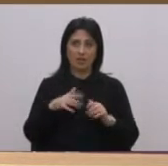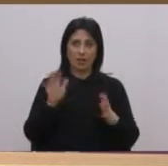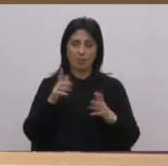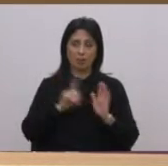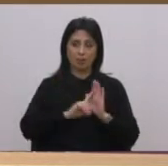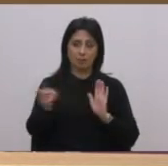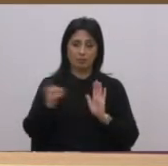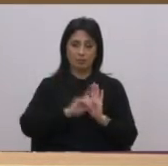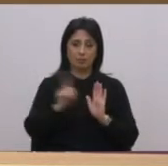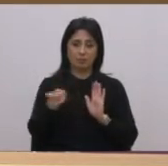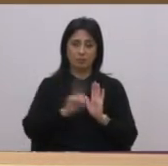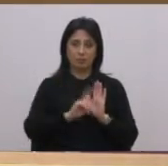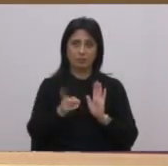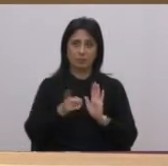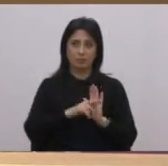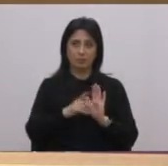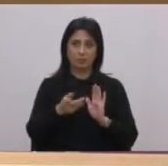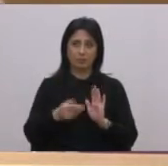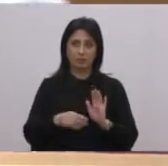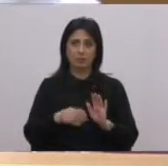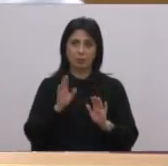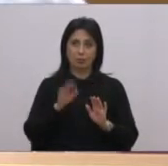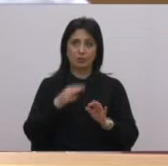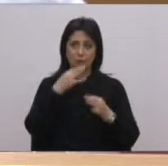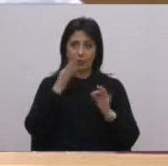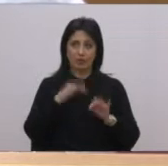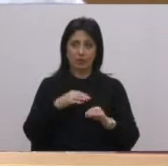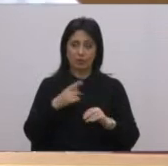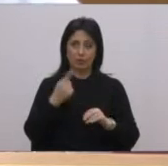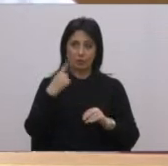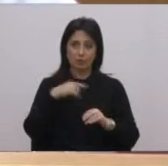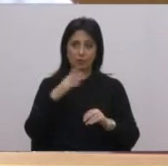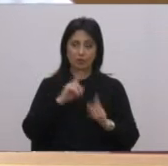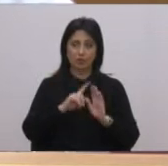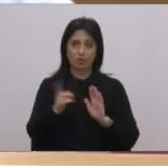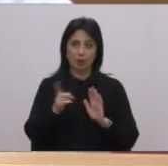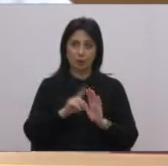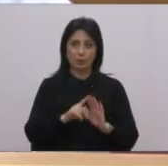Batumshi gadaadgileba da albat upro komfortshi momitsebs siaruli.